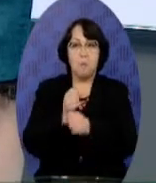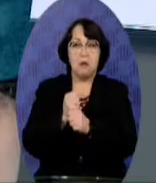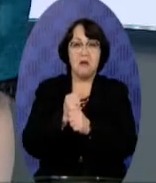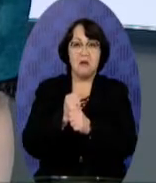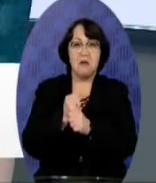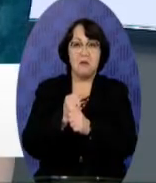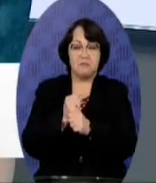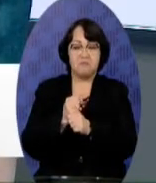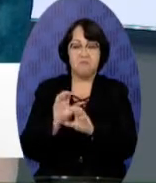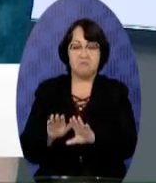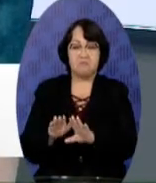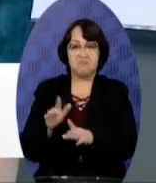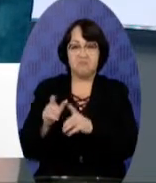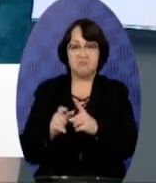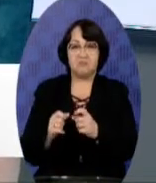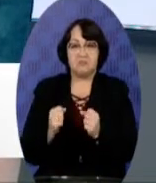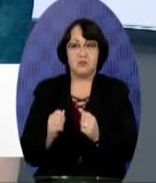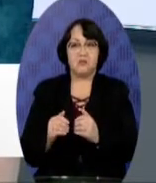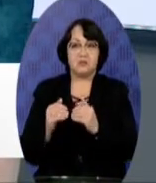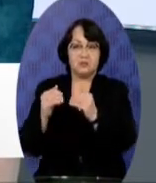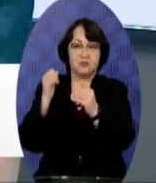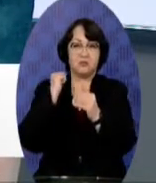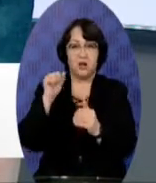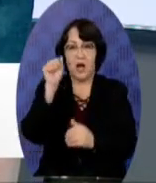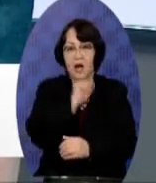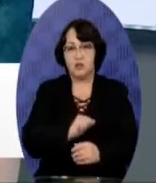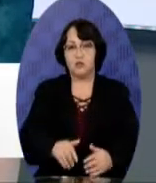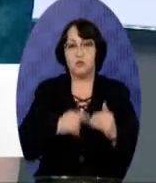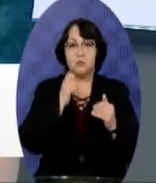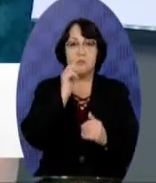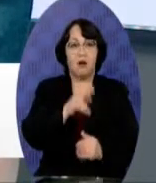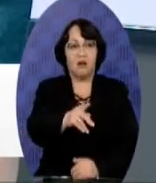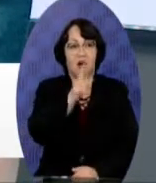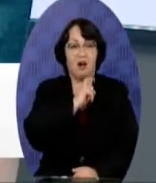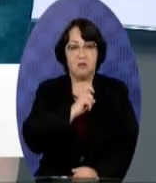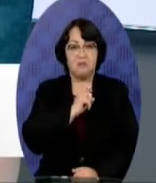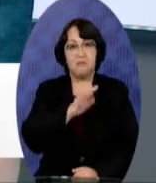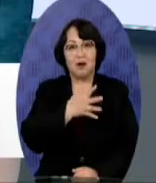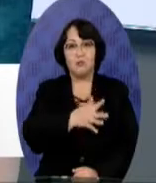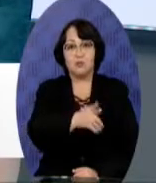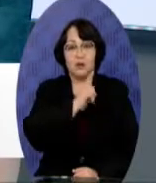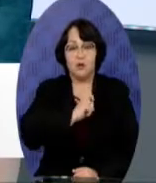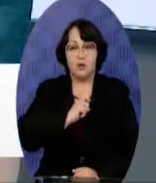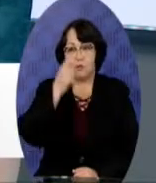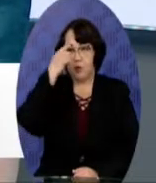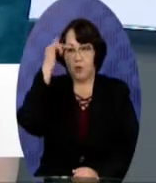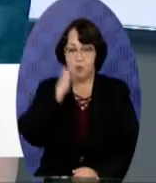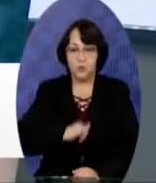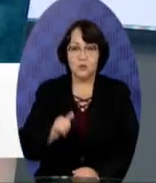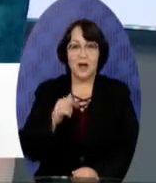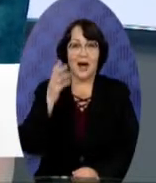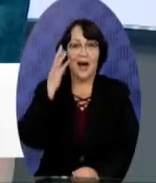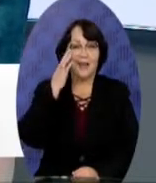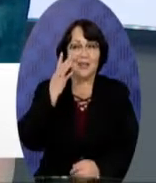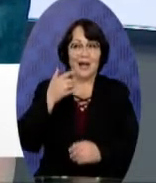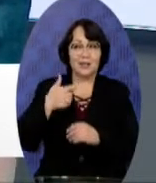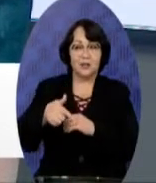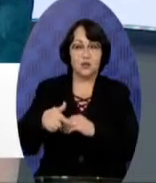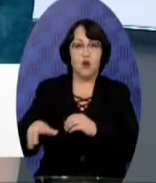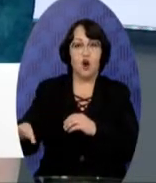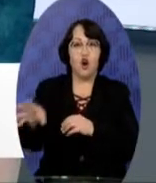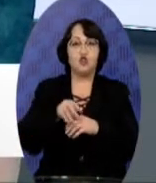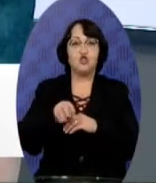ийм таамаг мэдээллийг Азийн хөгжлийн банкнаас өгч байна. За Монгол улсын хувьд бас гадаад зах зээлийн нөхцөл байдлаас хамааралтайгаар